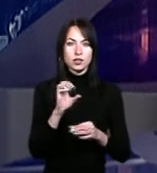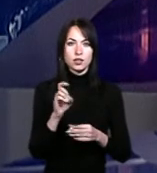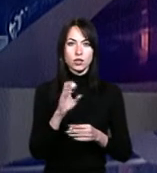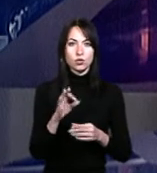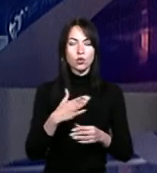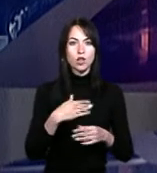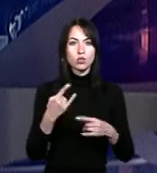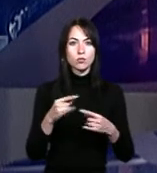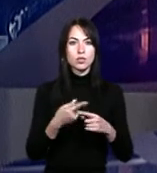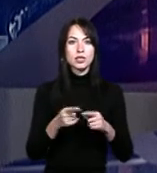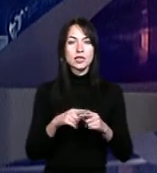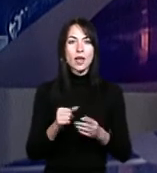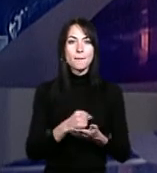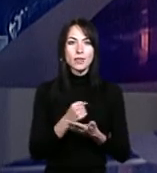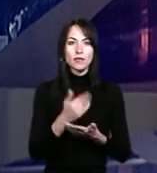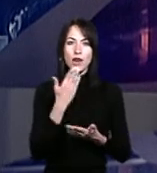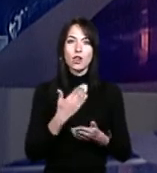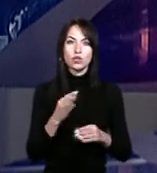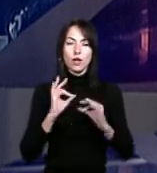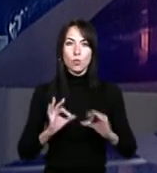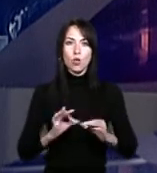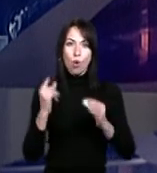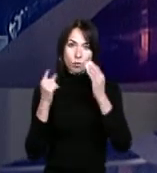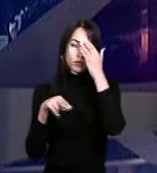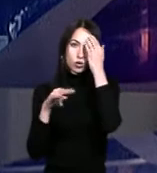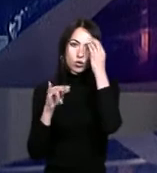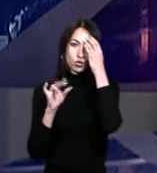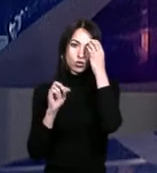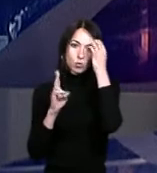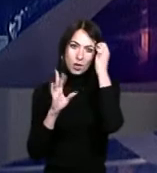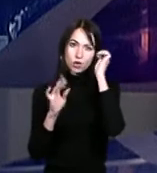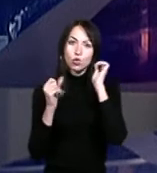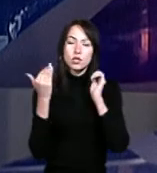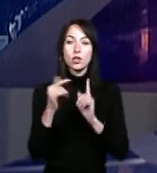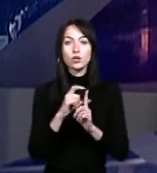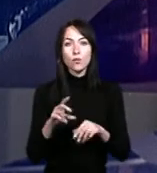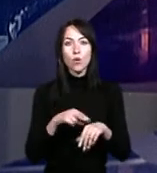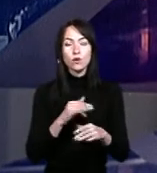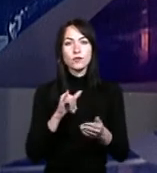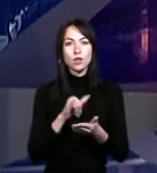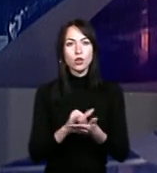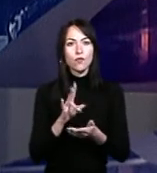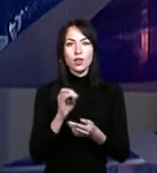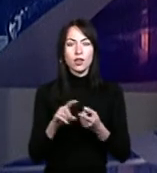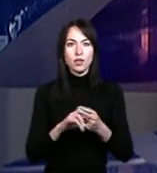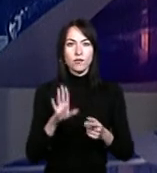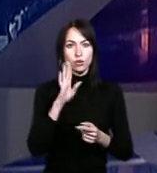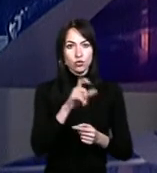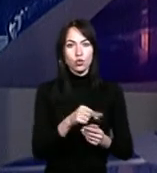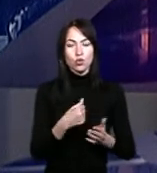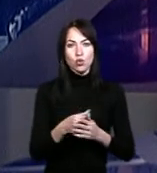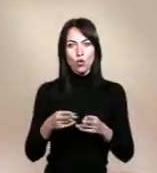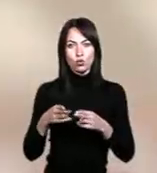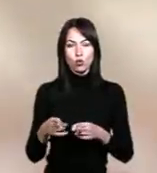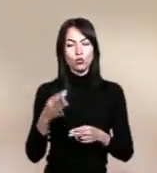ізолятора. Суспільному це підтвердив речник прокуратури області Дмитро Чубенко. За його словами, поліцейські встановили непричетність чоловіка до